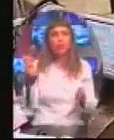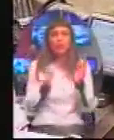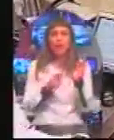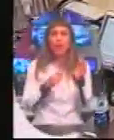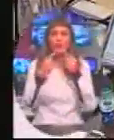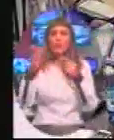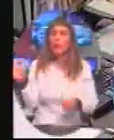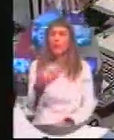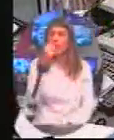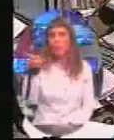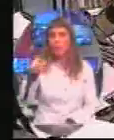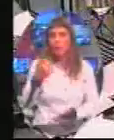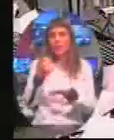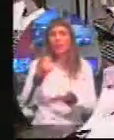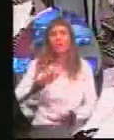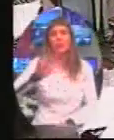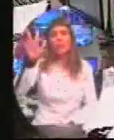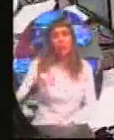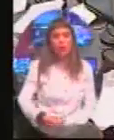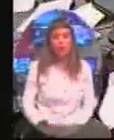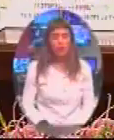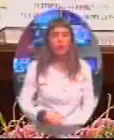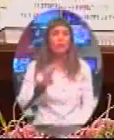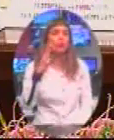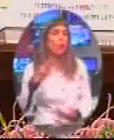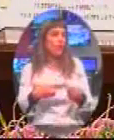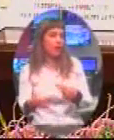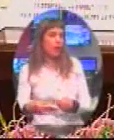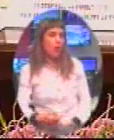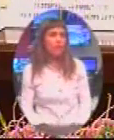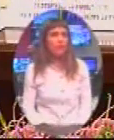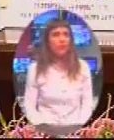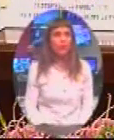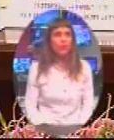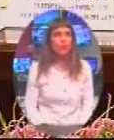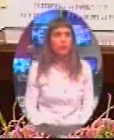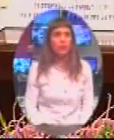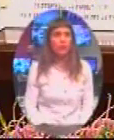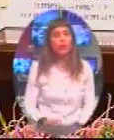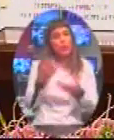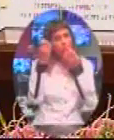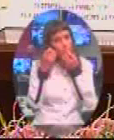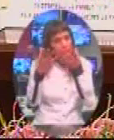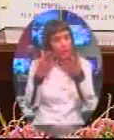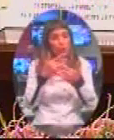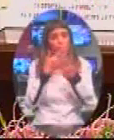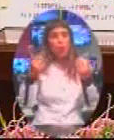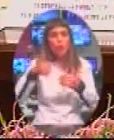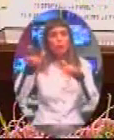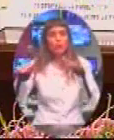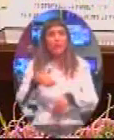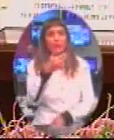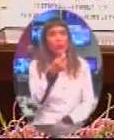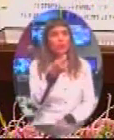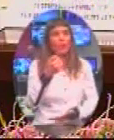ביטול התקציב מהצפון, שיתקיים ביום רביעי הקרוב. אם אנחנו נעביר מסר חד משמעי לראש הממשלה ולשר האוצר, שאין תקציב מדינה